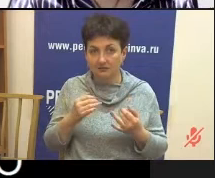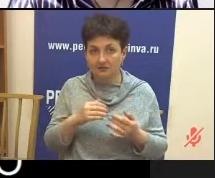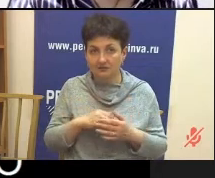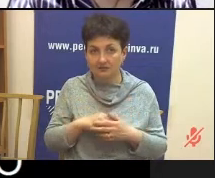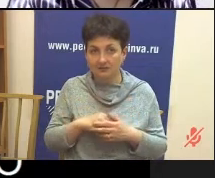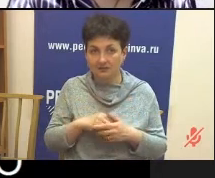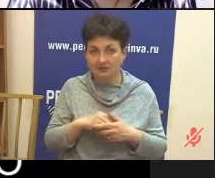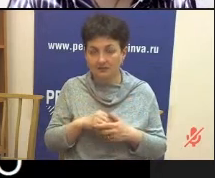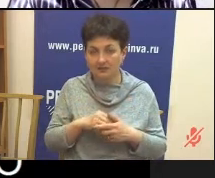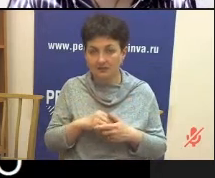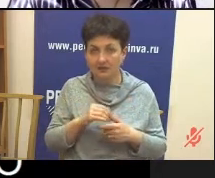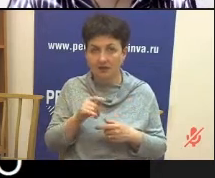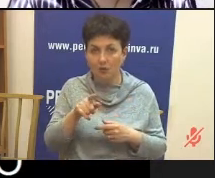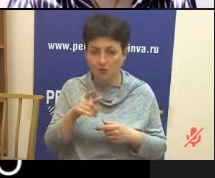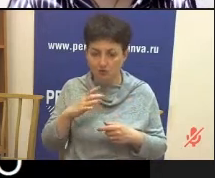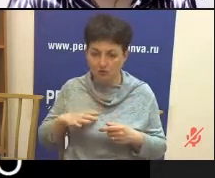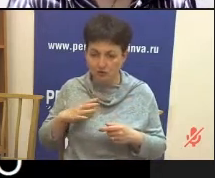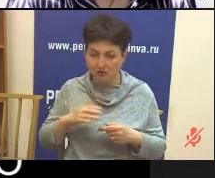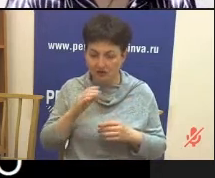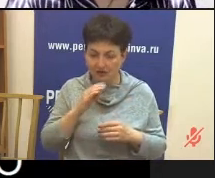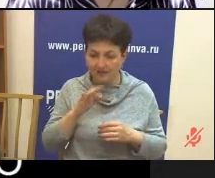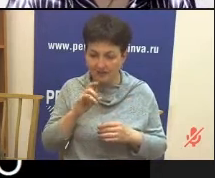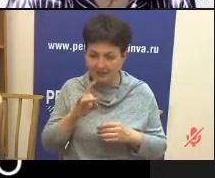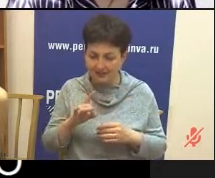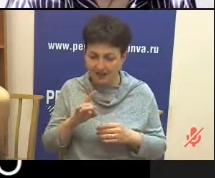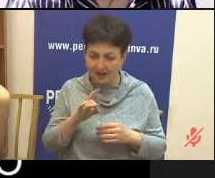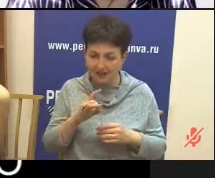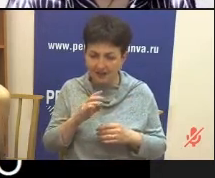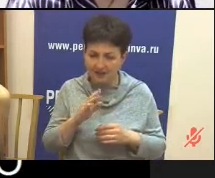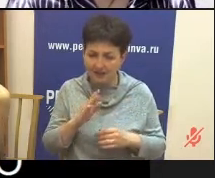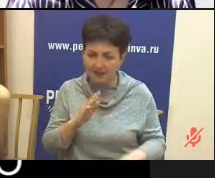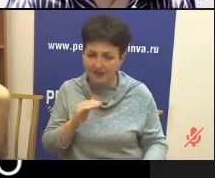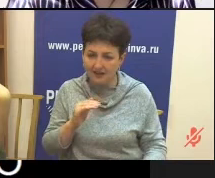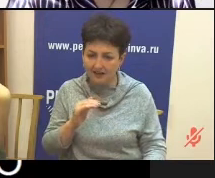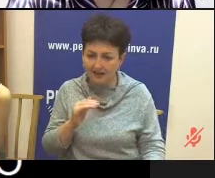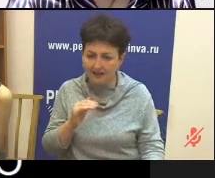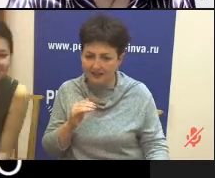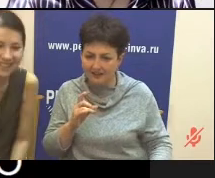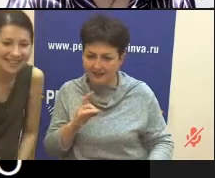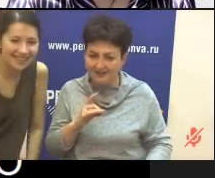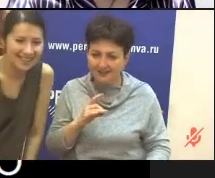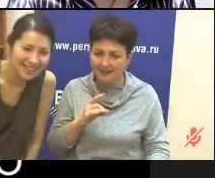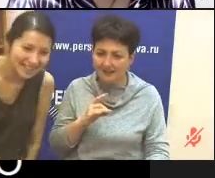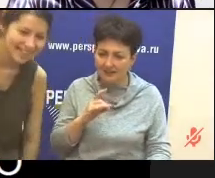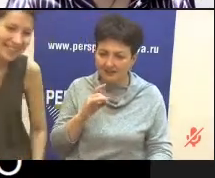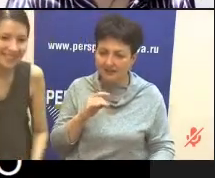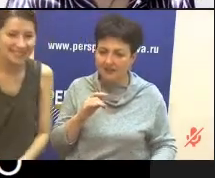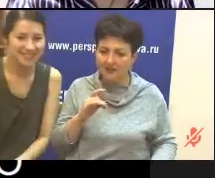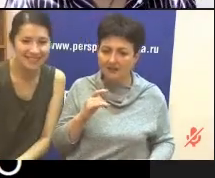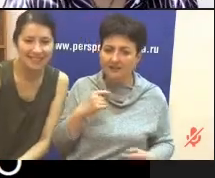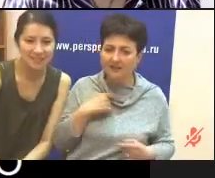возможно, кажутся полезными и интересными только нам. Вот. Ох, вы уже ждете вебинар про метрики KPI в